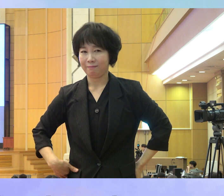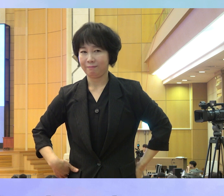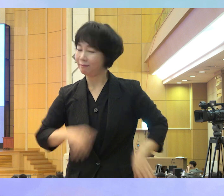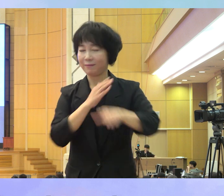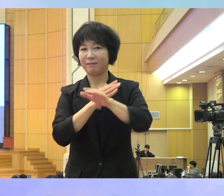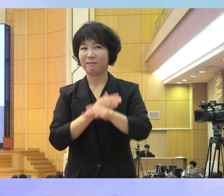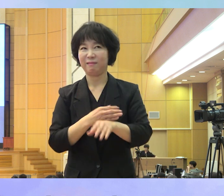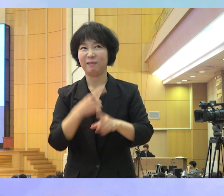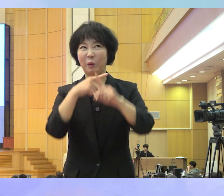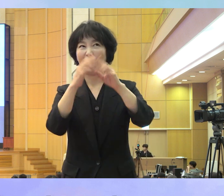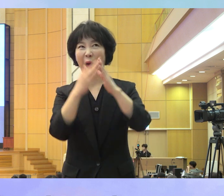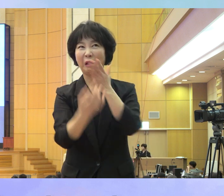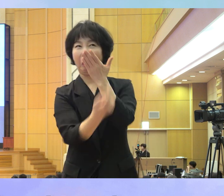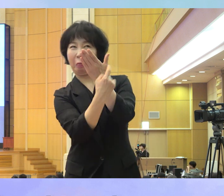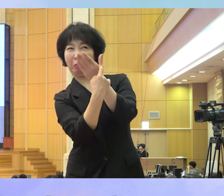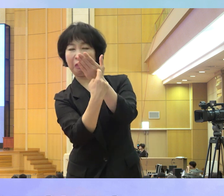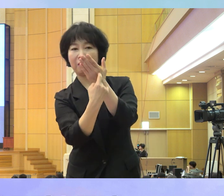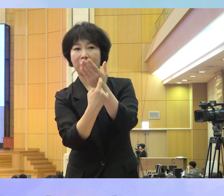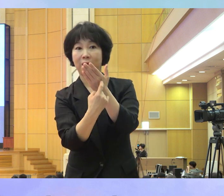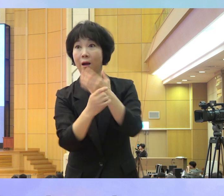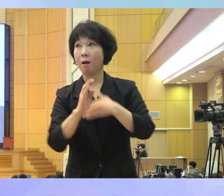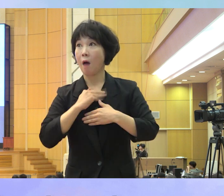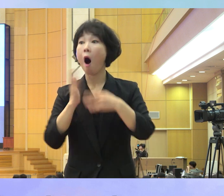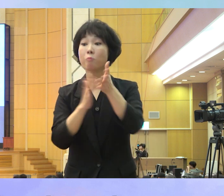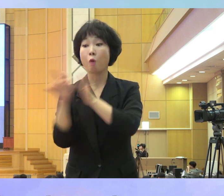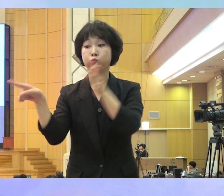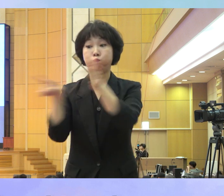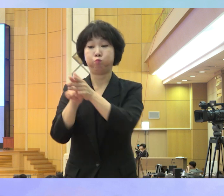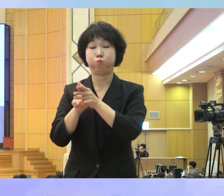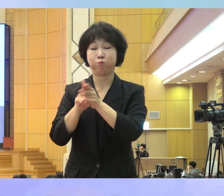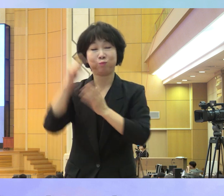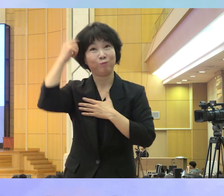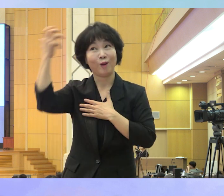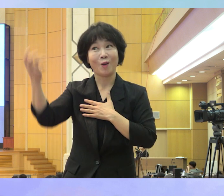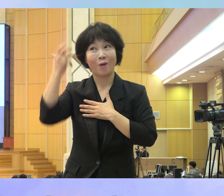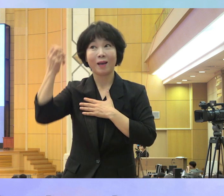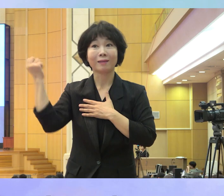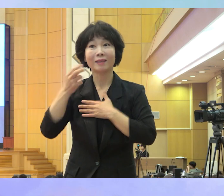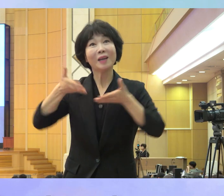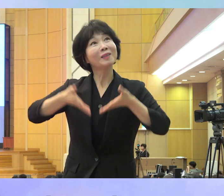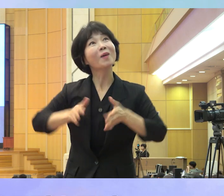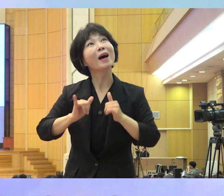어느 교인이야. 이렇게 말하면 안 돼. 나는 어느 교회의 성도야.